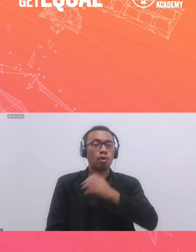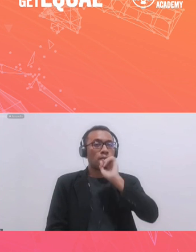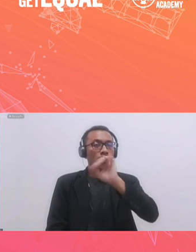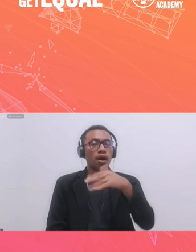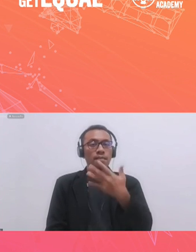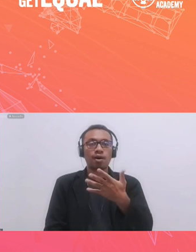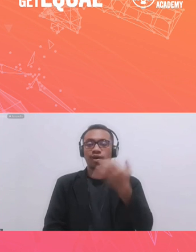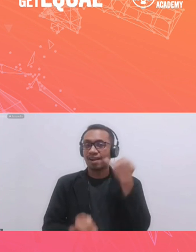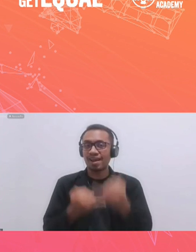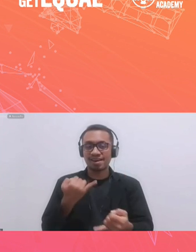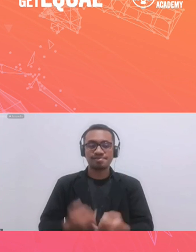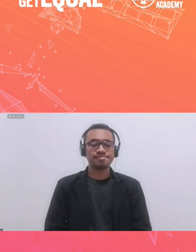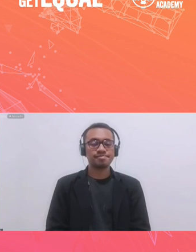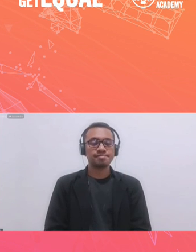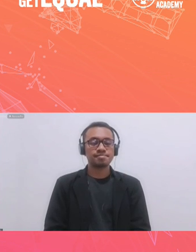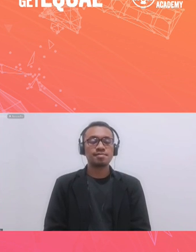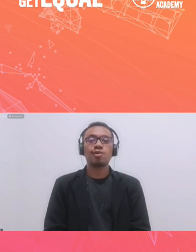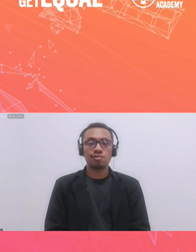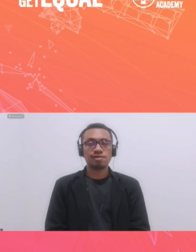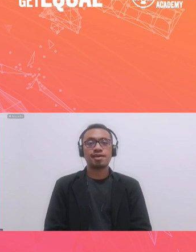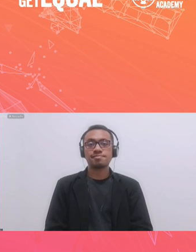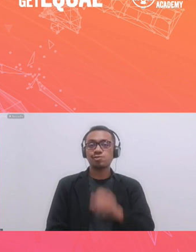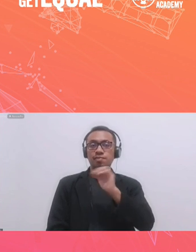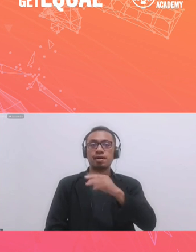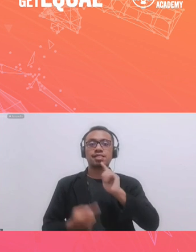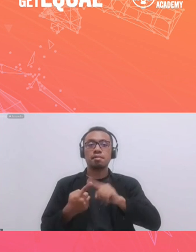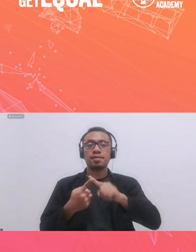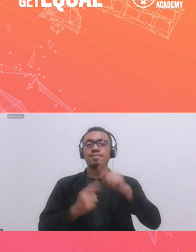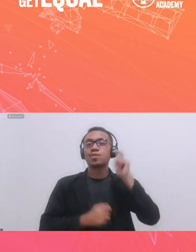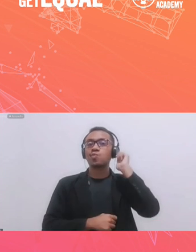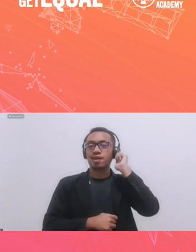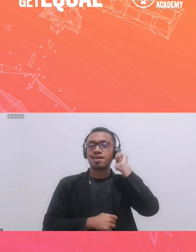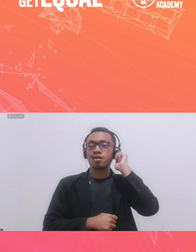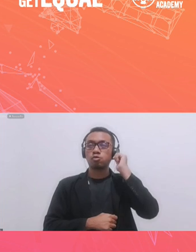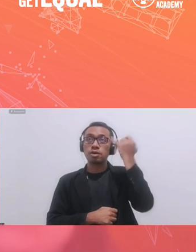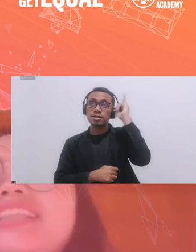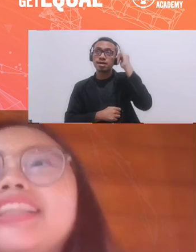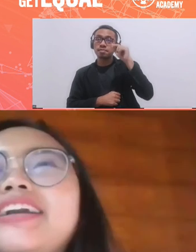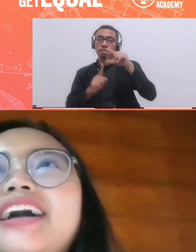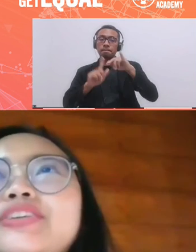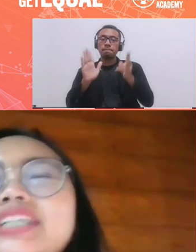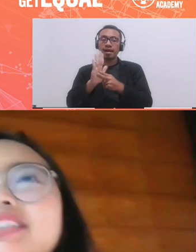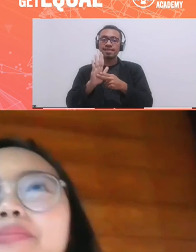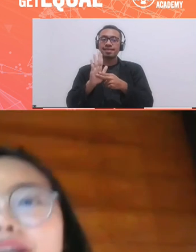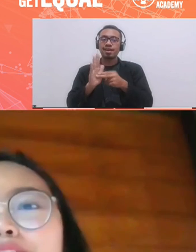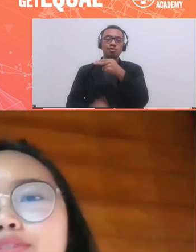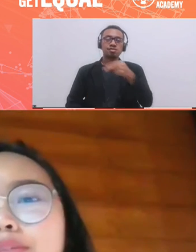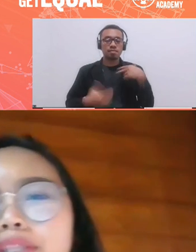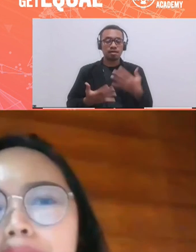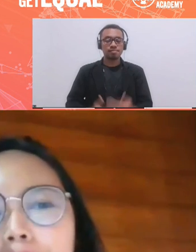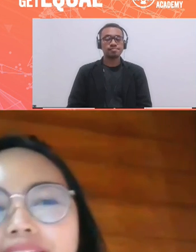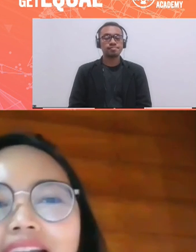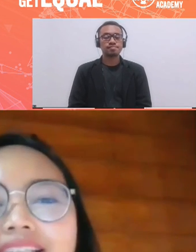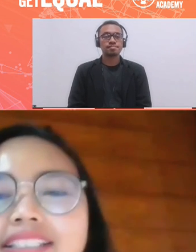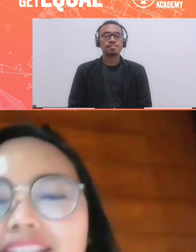untuk terakhir buat Kak Vivi, untuk teman-teman perempuan dalam rangka IDG kita. Silakan Kak Vivi. Sebetulnya yang aku ingin sampaikan khususnya